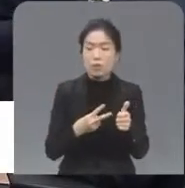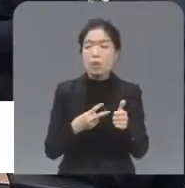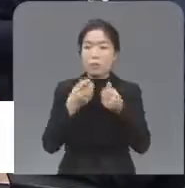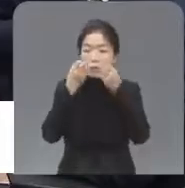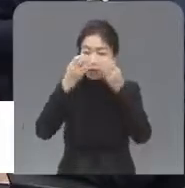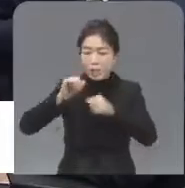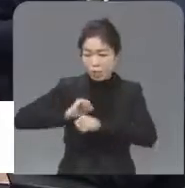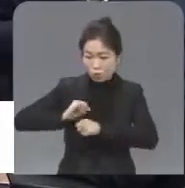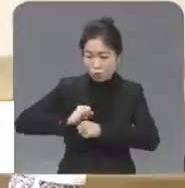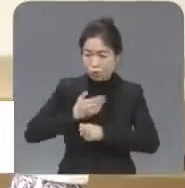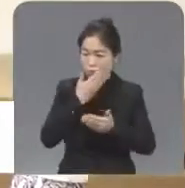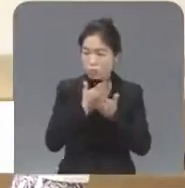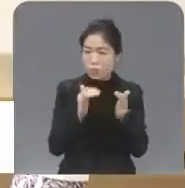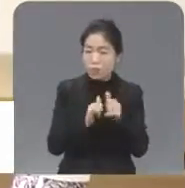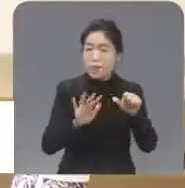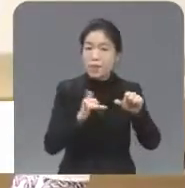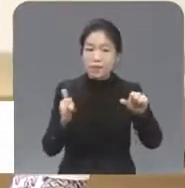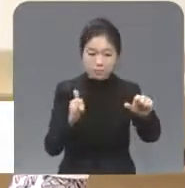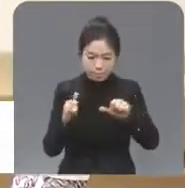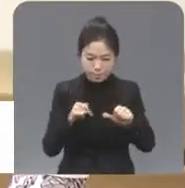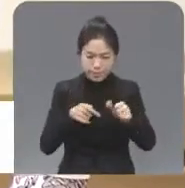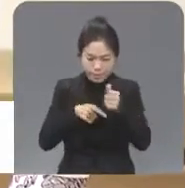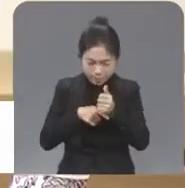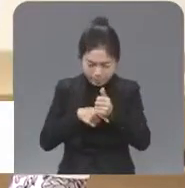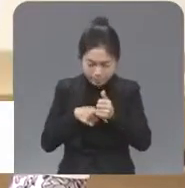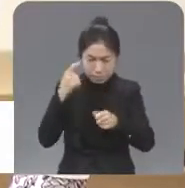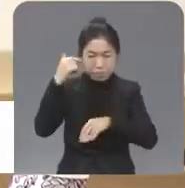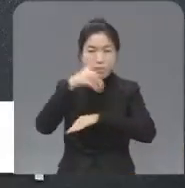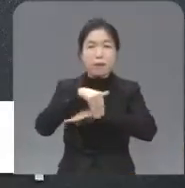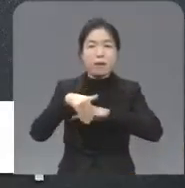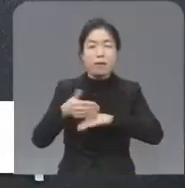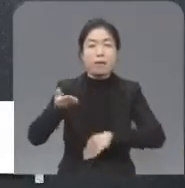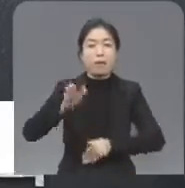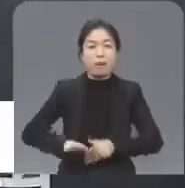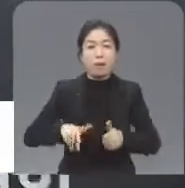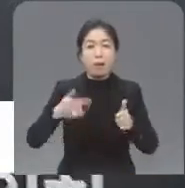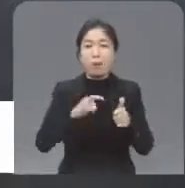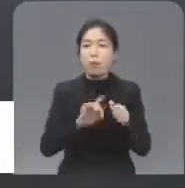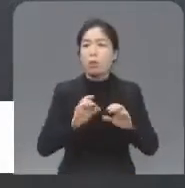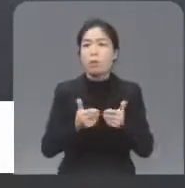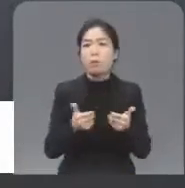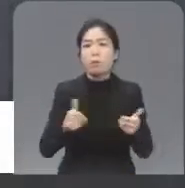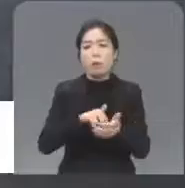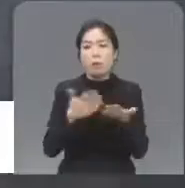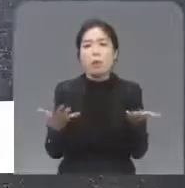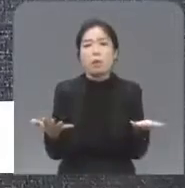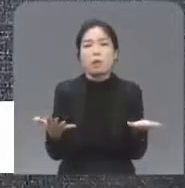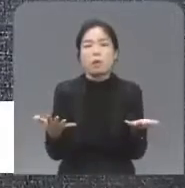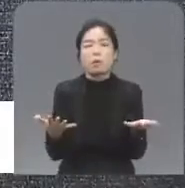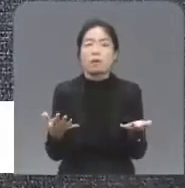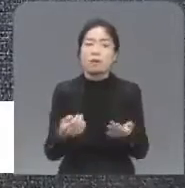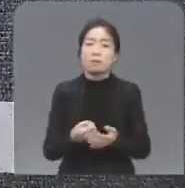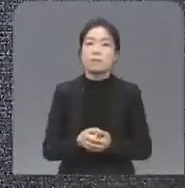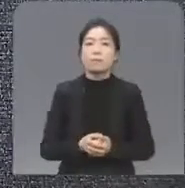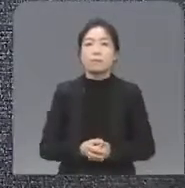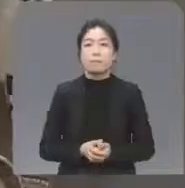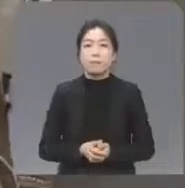신군부 핵심 인사 5명에 대한 대면 조사를 진행하려 했지만 노 씨의 입장을 확인할 기회는